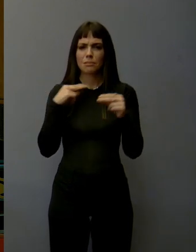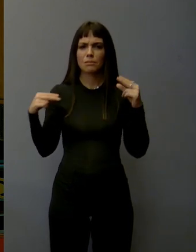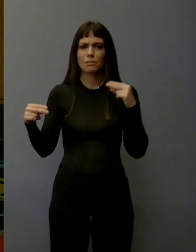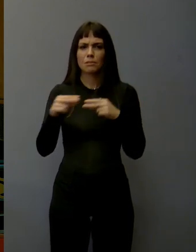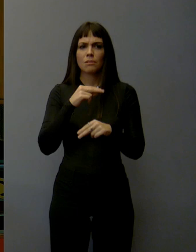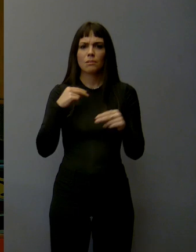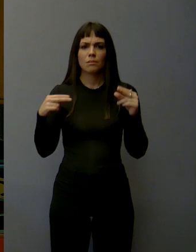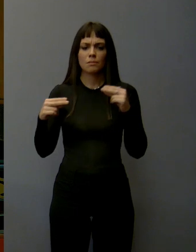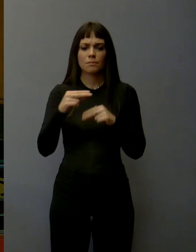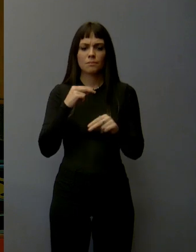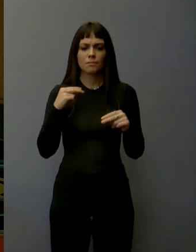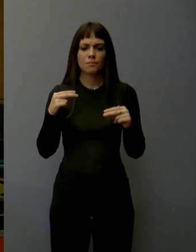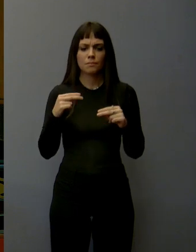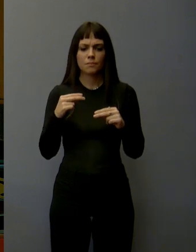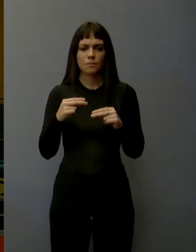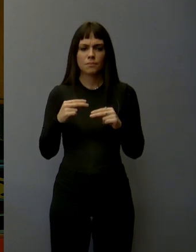che urlano allora